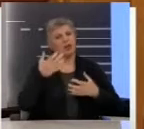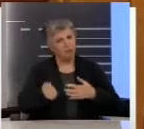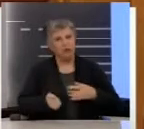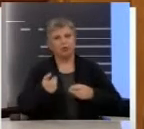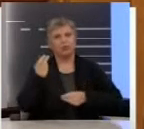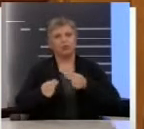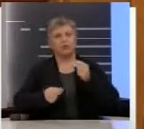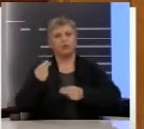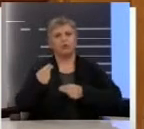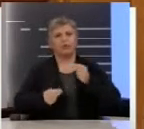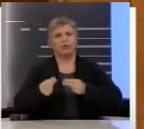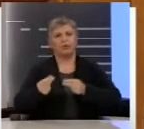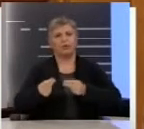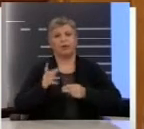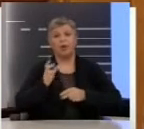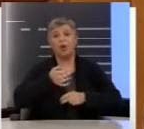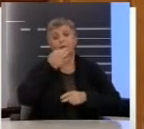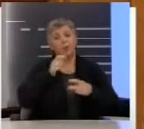Θα αναφέρω μόνο δύο από αυτά.